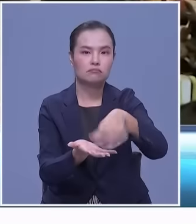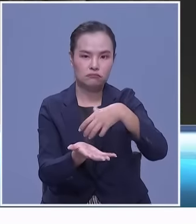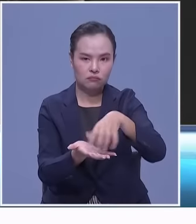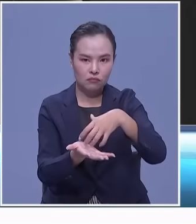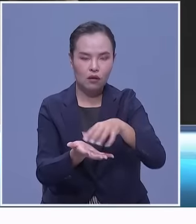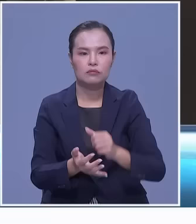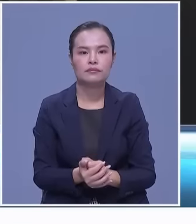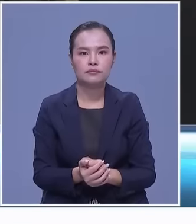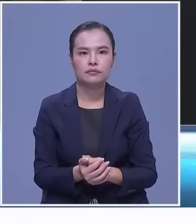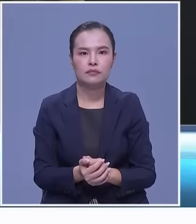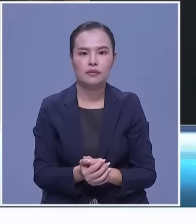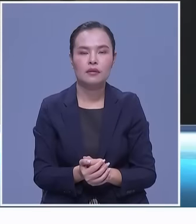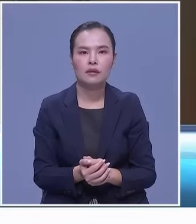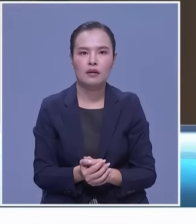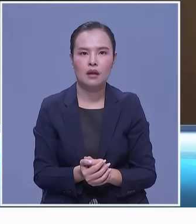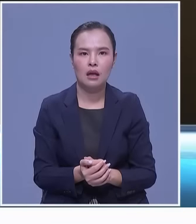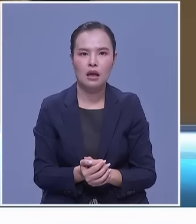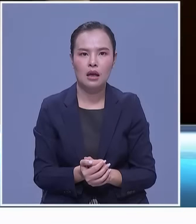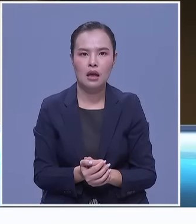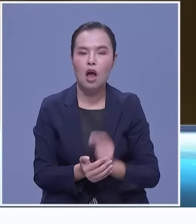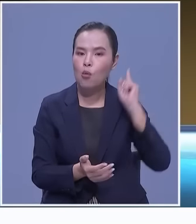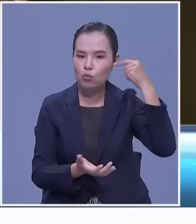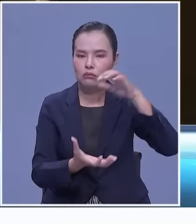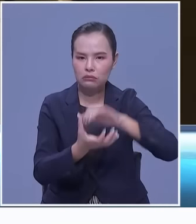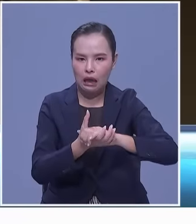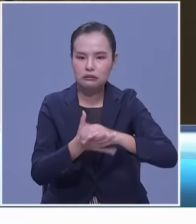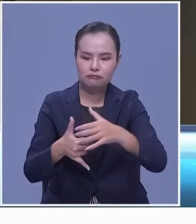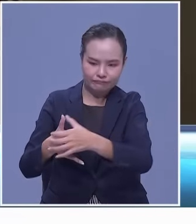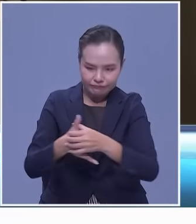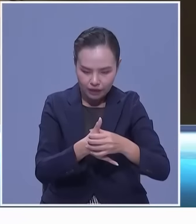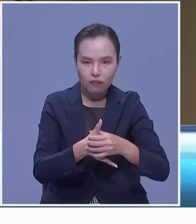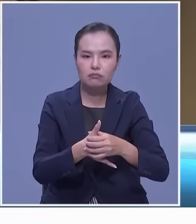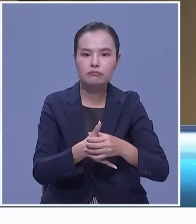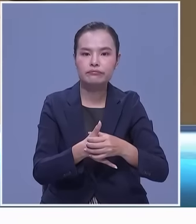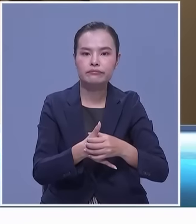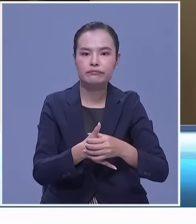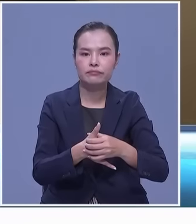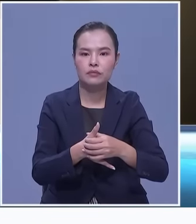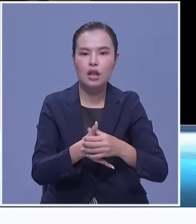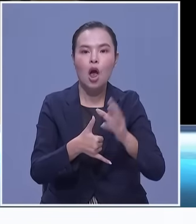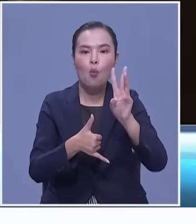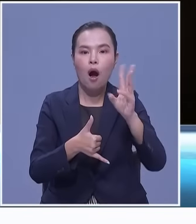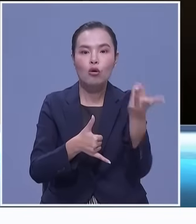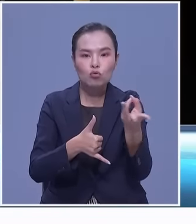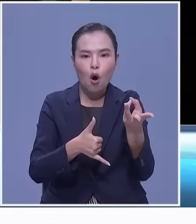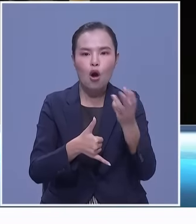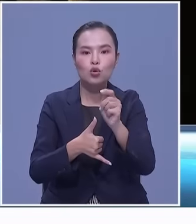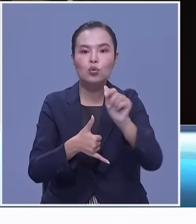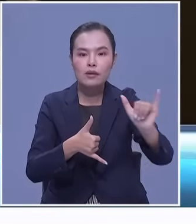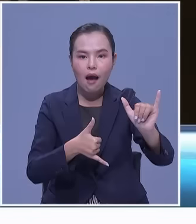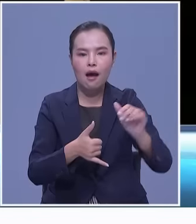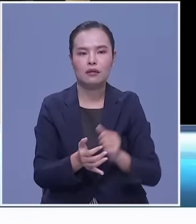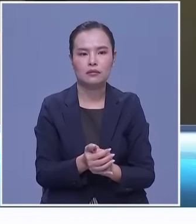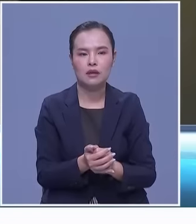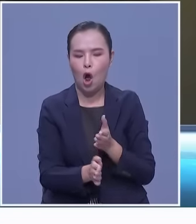ครับว่าสามารถจับกุม 1คนได้ก็คือภรรยาของนายสันติได้นะฮะที่วังน้อยก่อนที่ท่านนายกจะเดิน